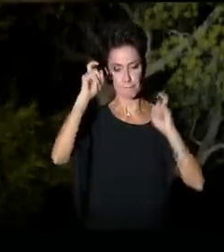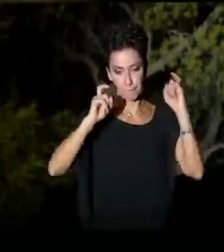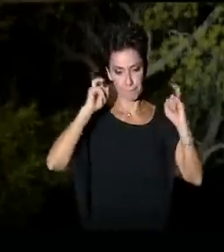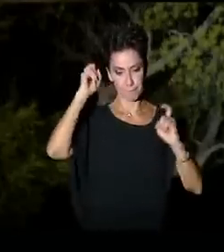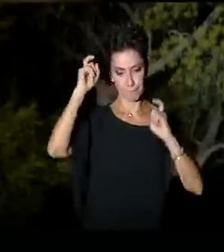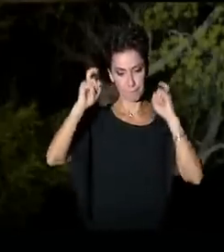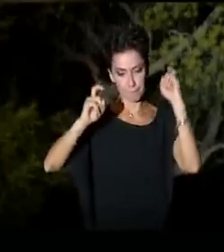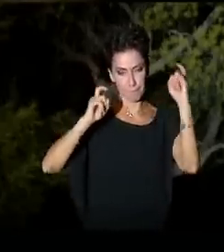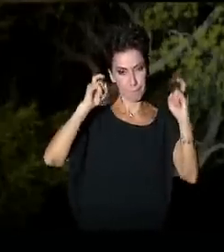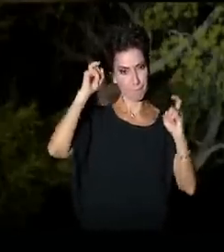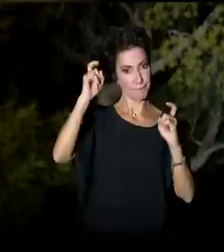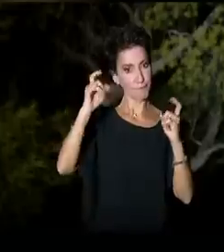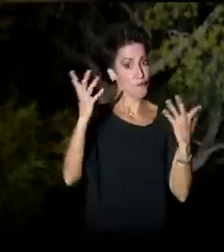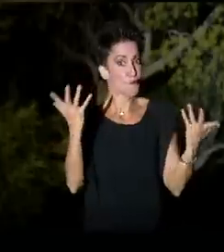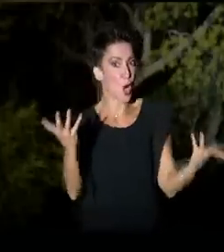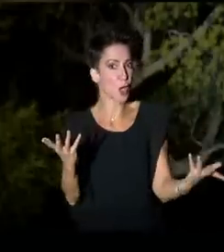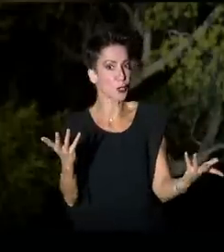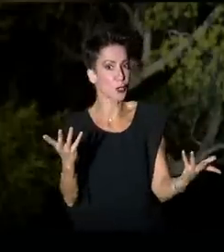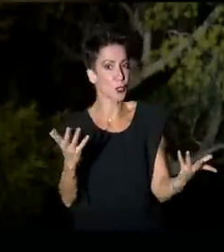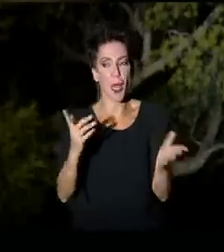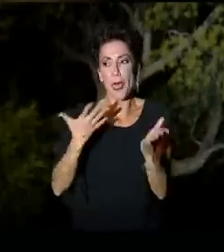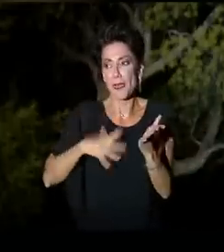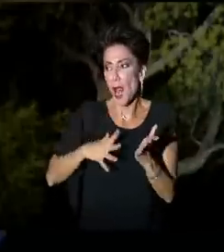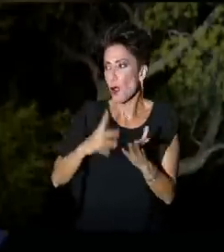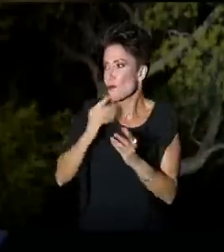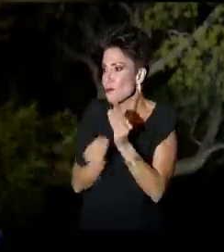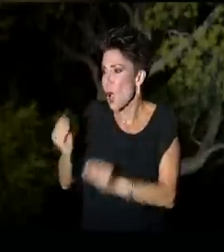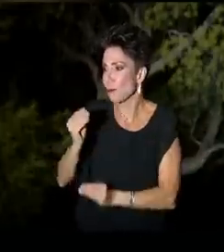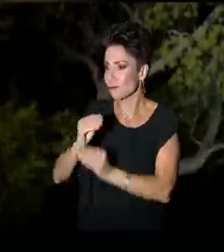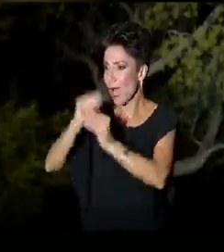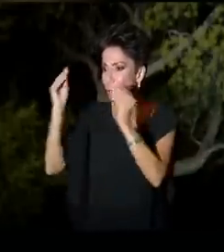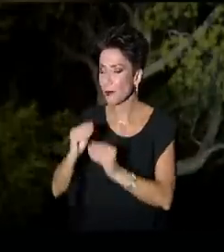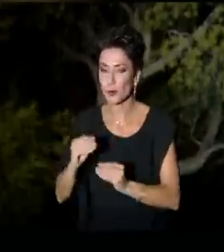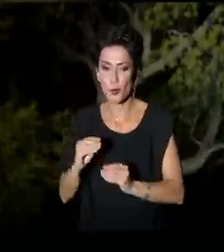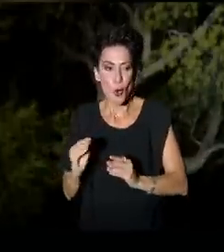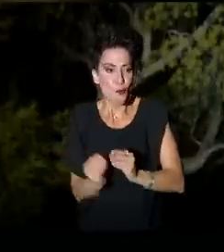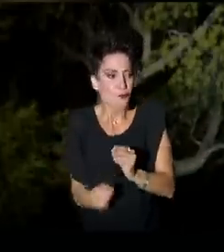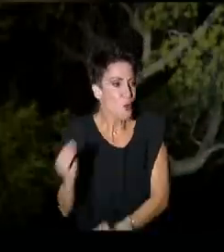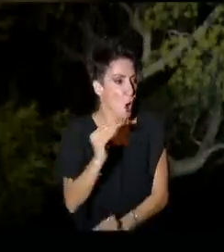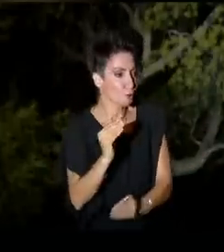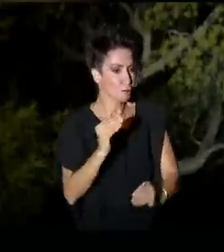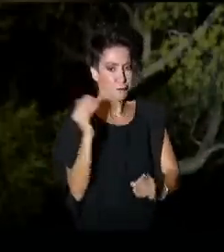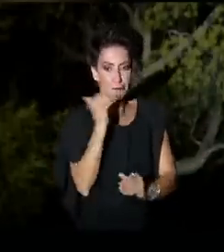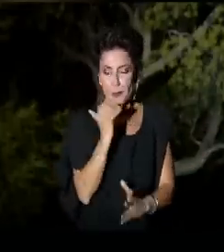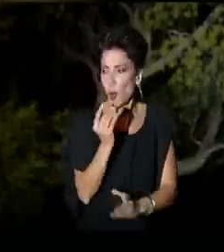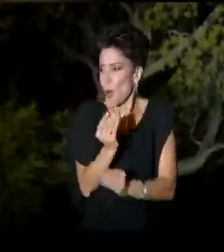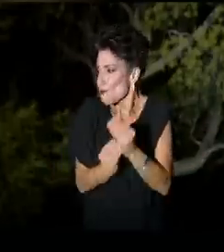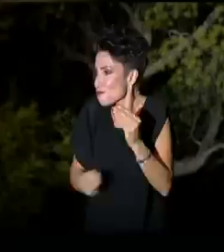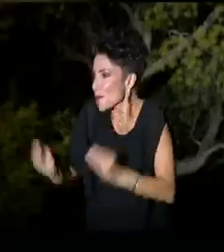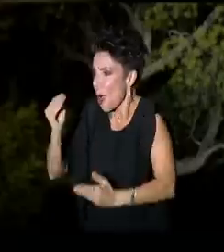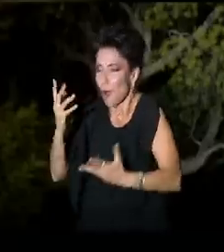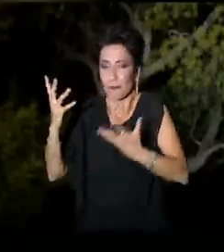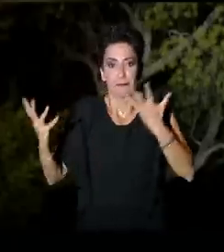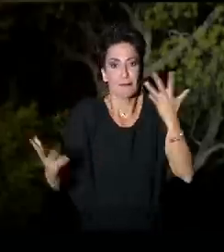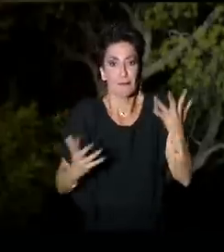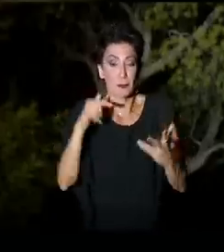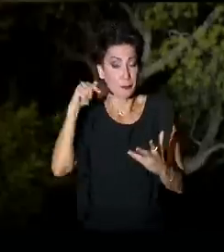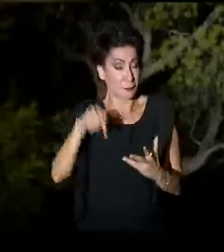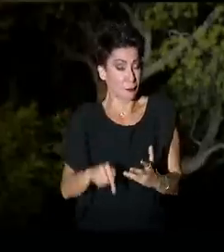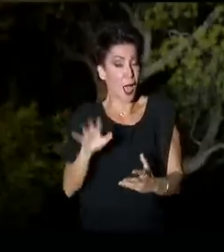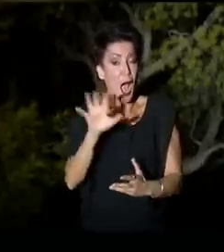αναρωτιέται για το πώς θα γίνεται πιο αποτελεσματική, ιδίως στην εποχή μας, όπου